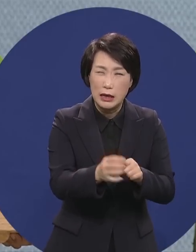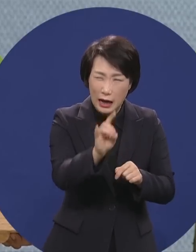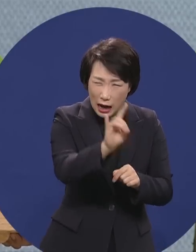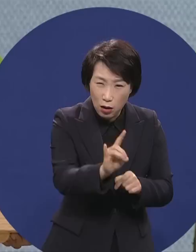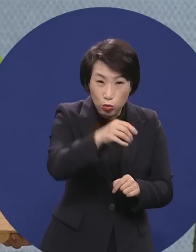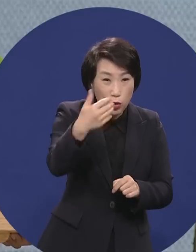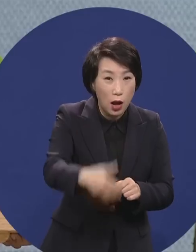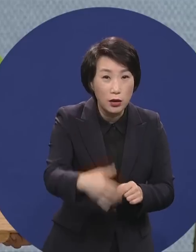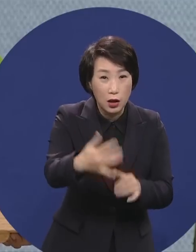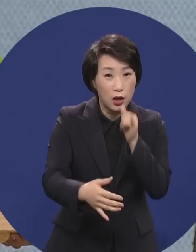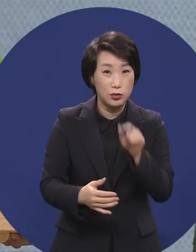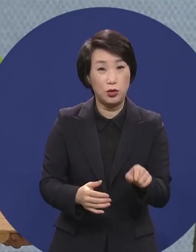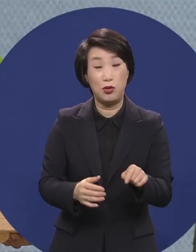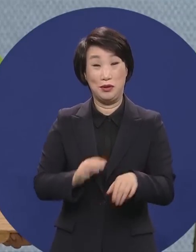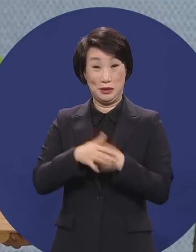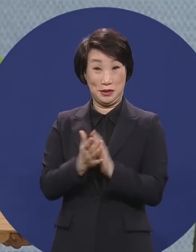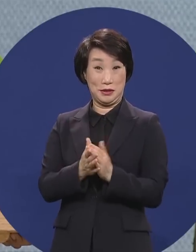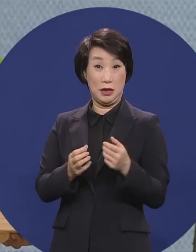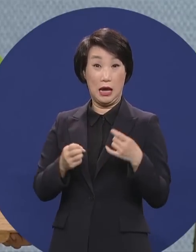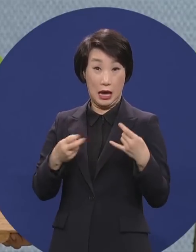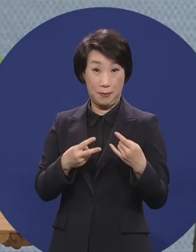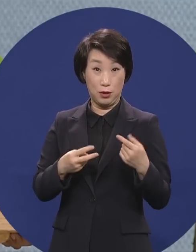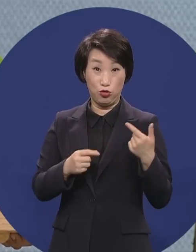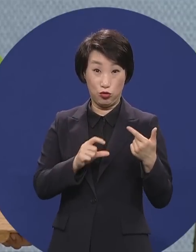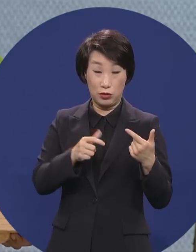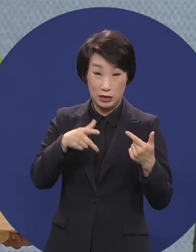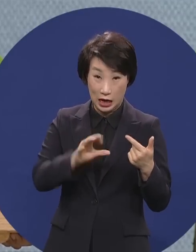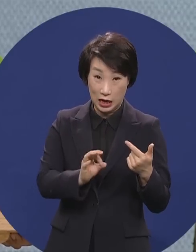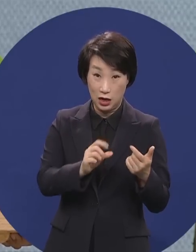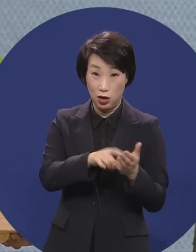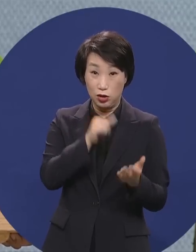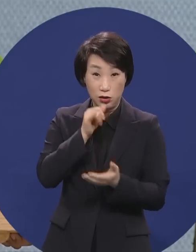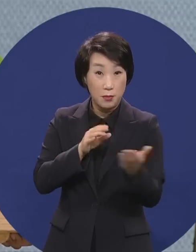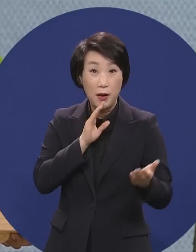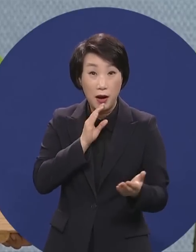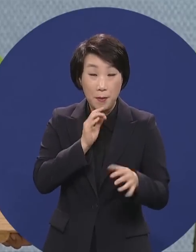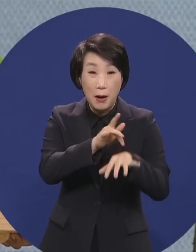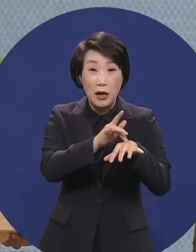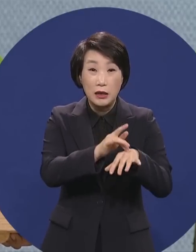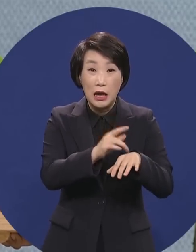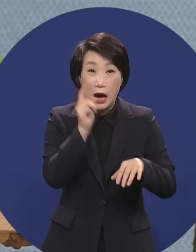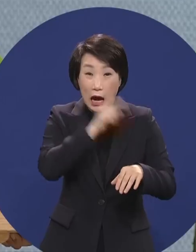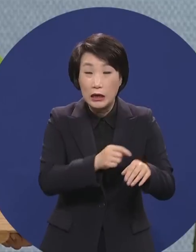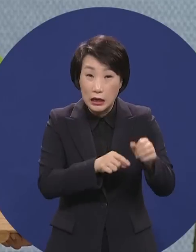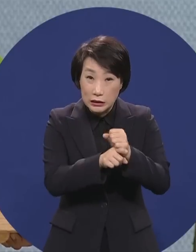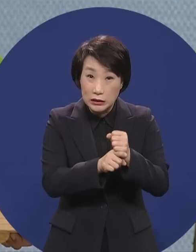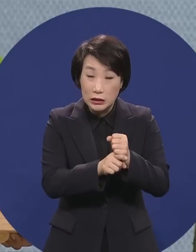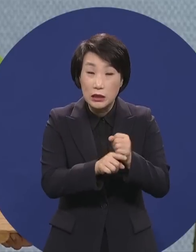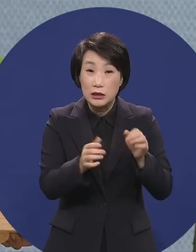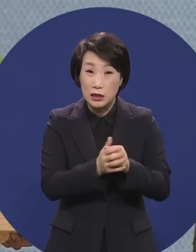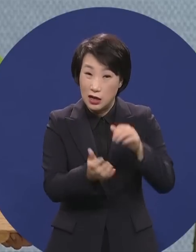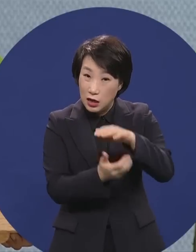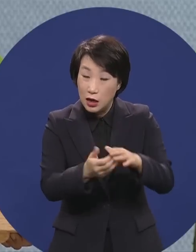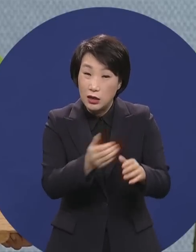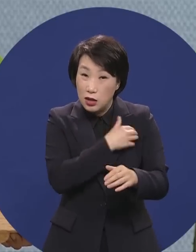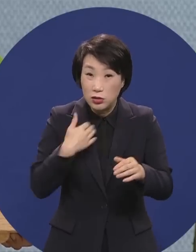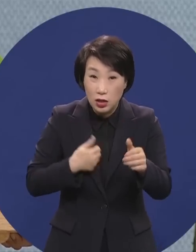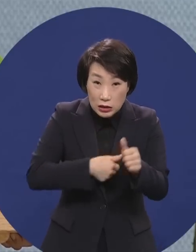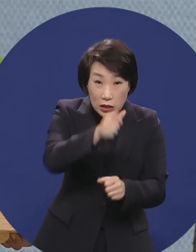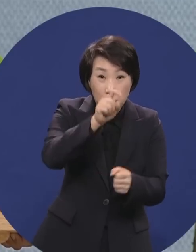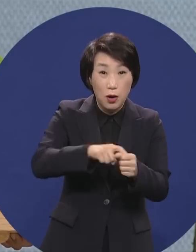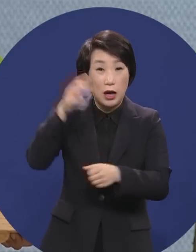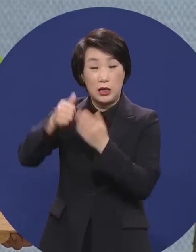그래서 에베소서 6장에도 마귀의 괴기를 능히 대적하기 위하여 하나님의